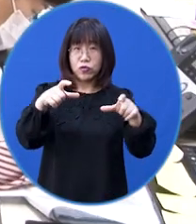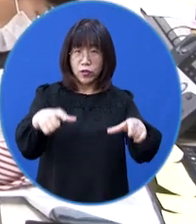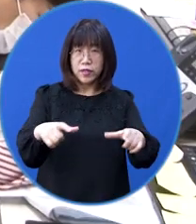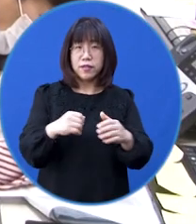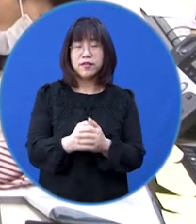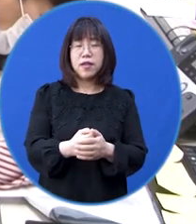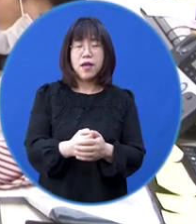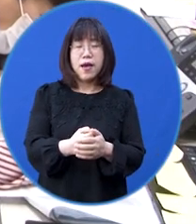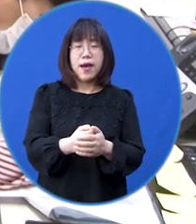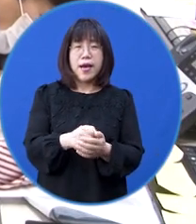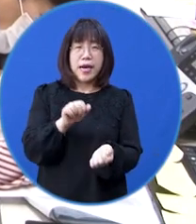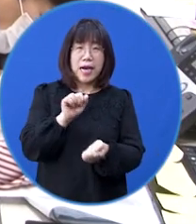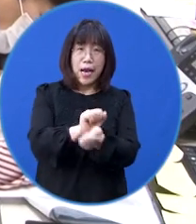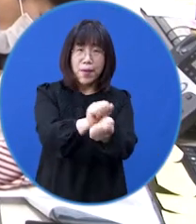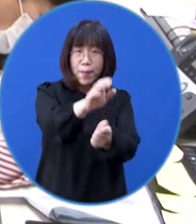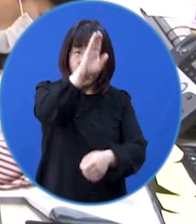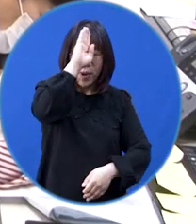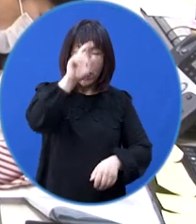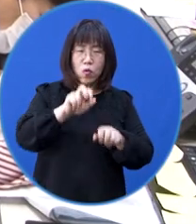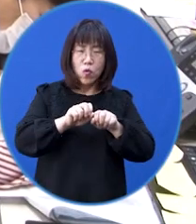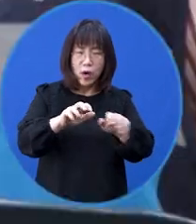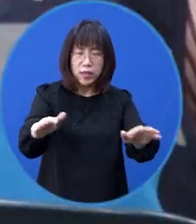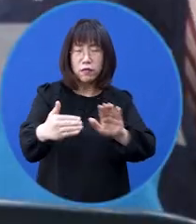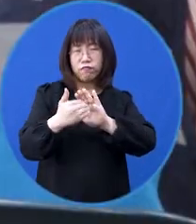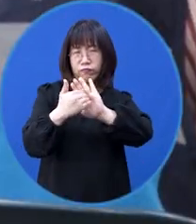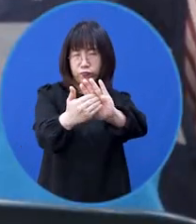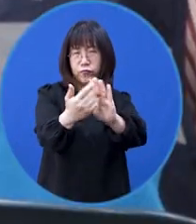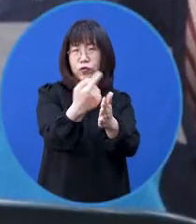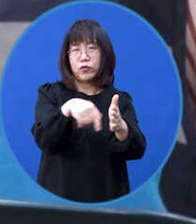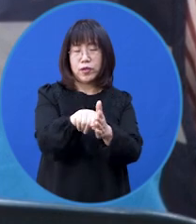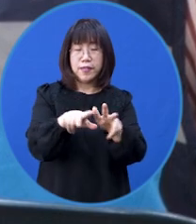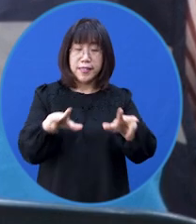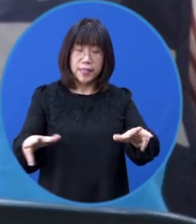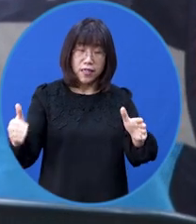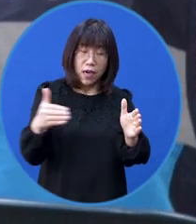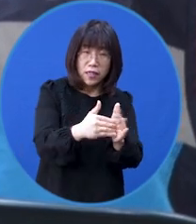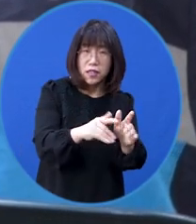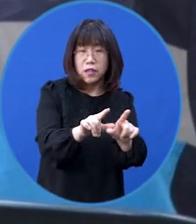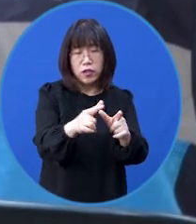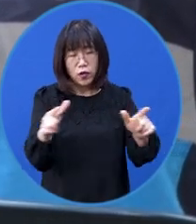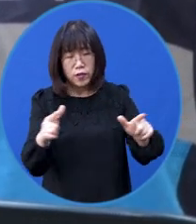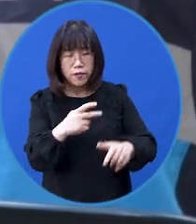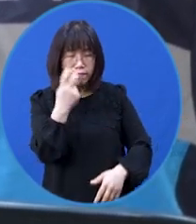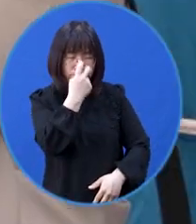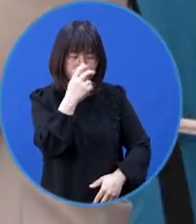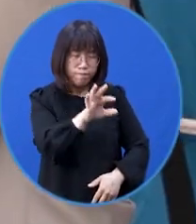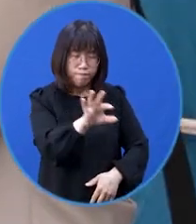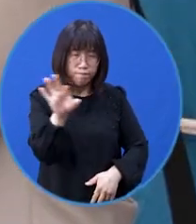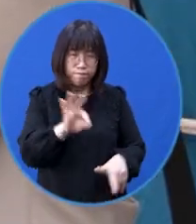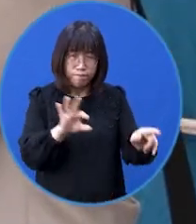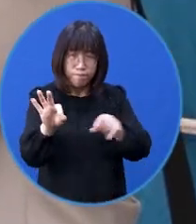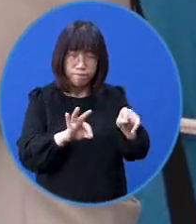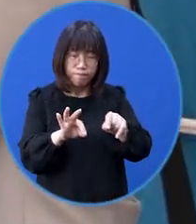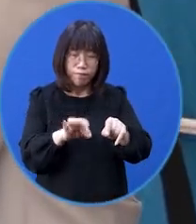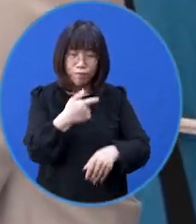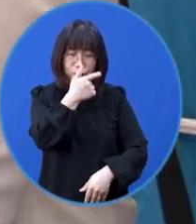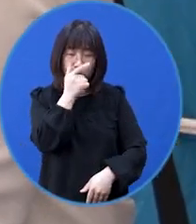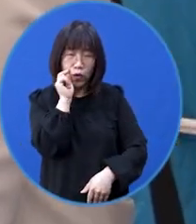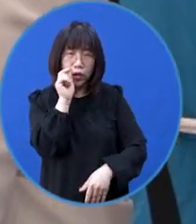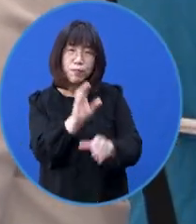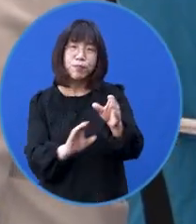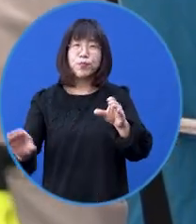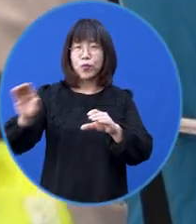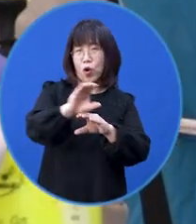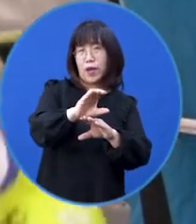있습니다. 강서구는 코로나19 재유행이나 새로운 바이러스 감염병 확산에 대비해 지금까지